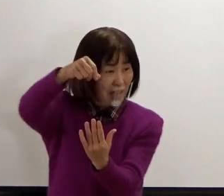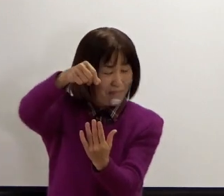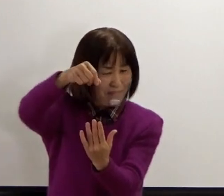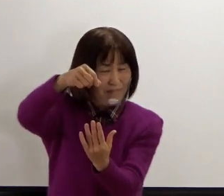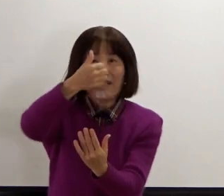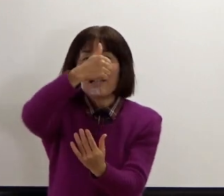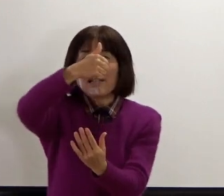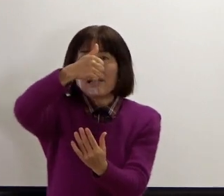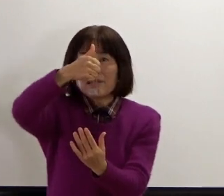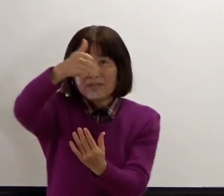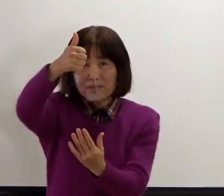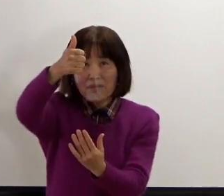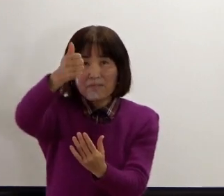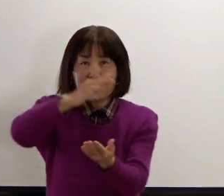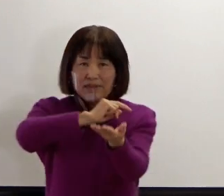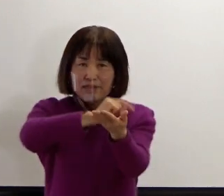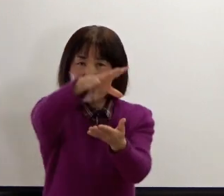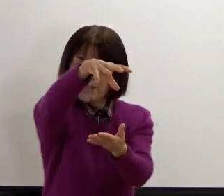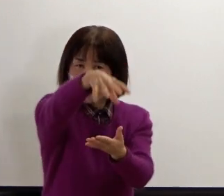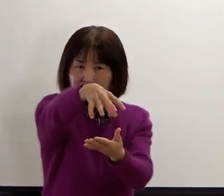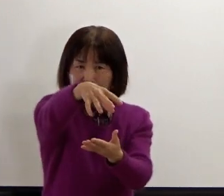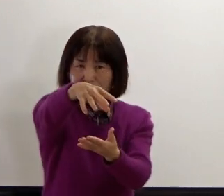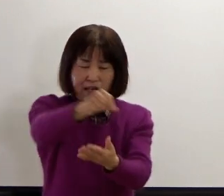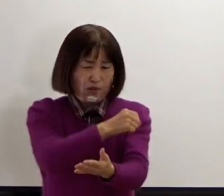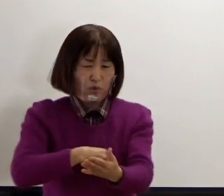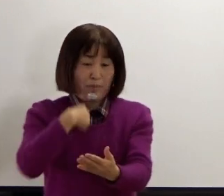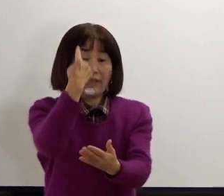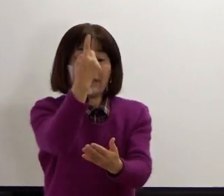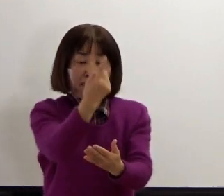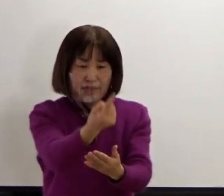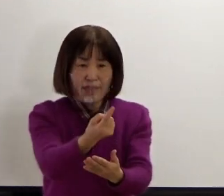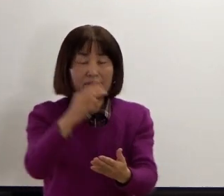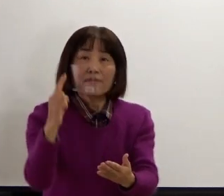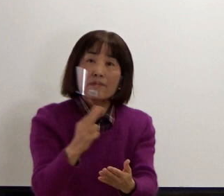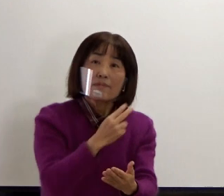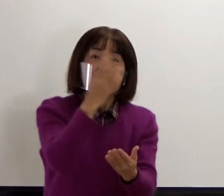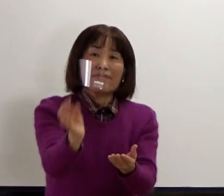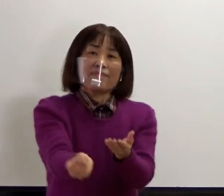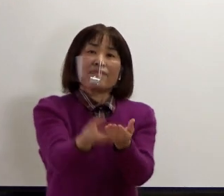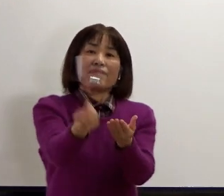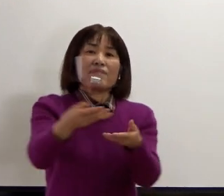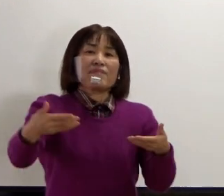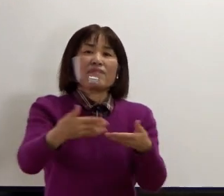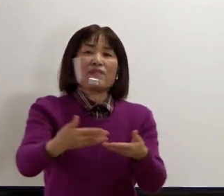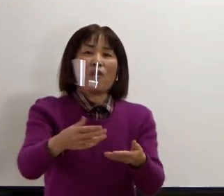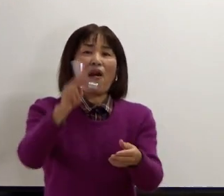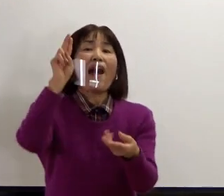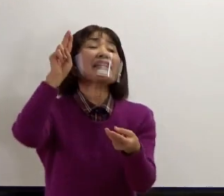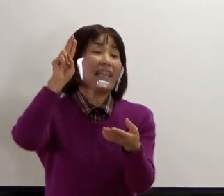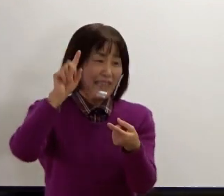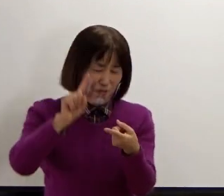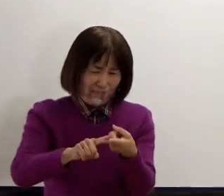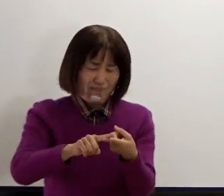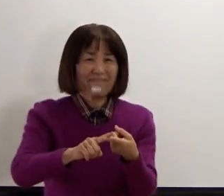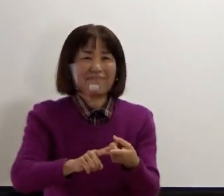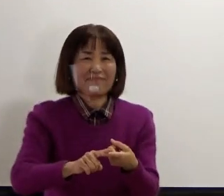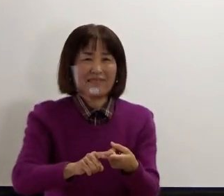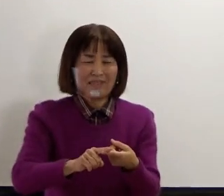しきたりによってくじを引いたところ、主の聖所に入って香を焚くことにな